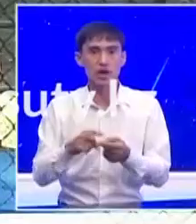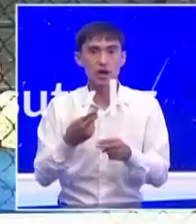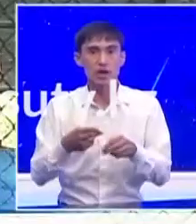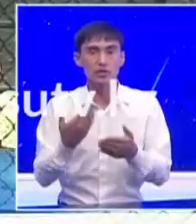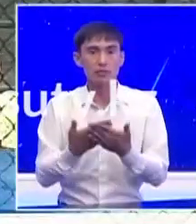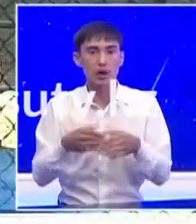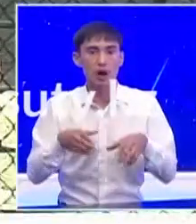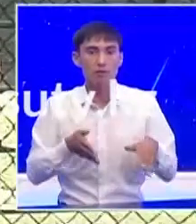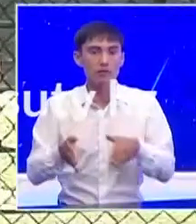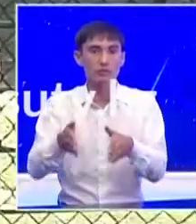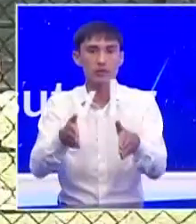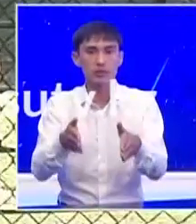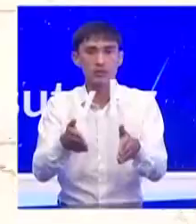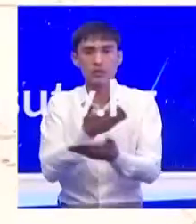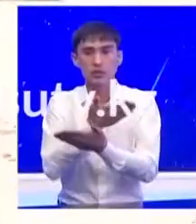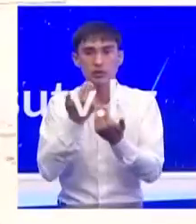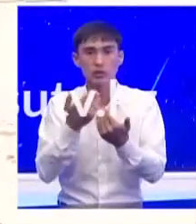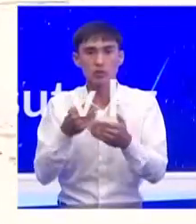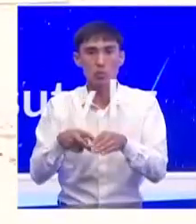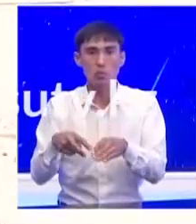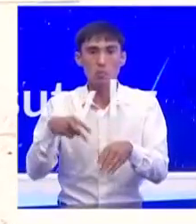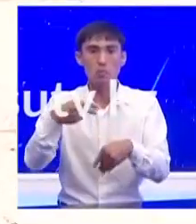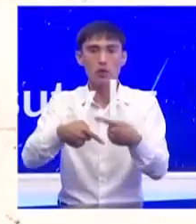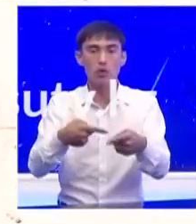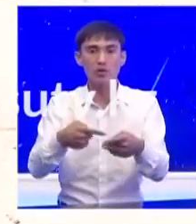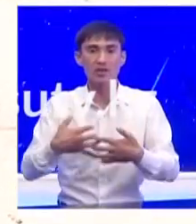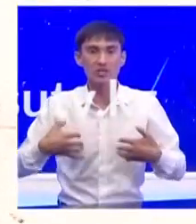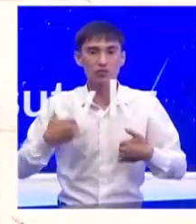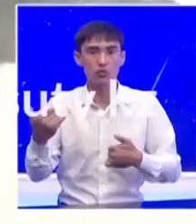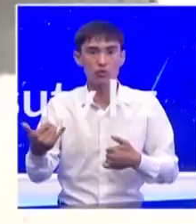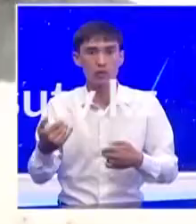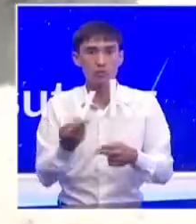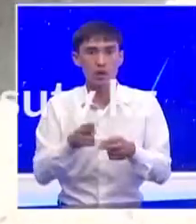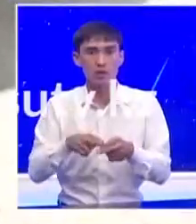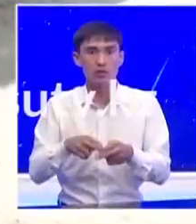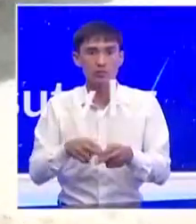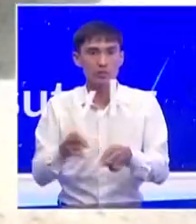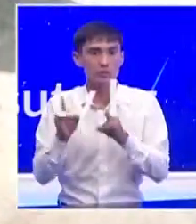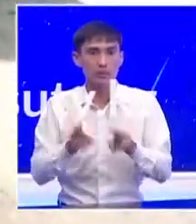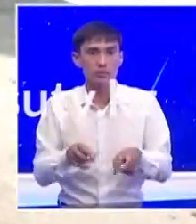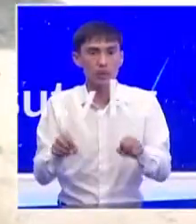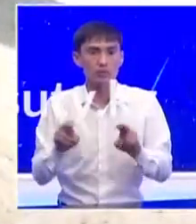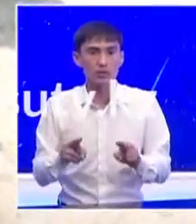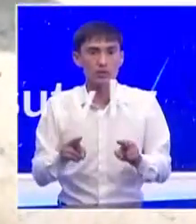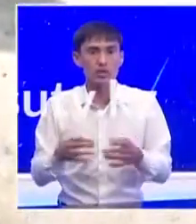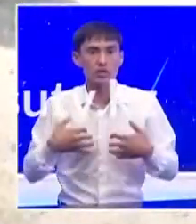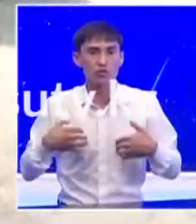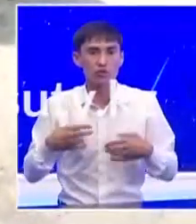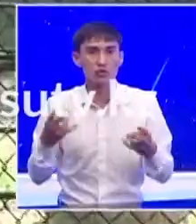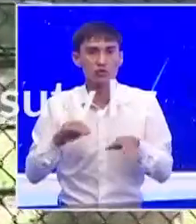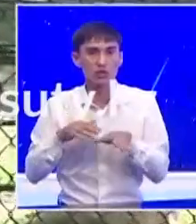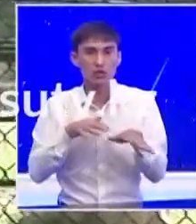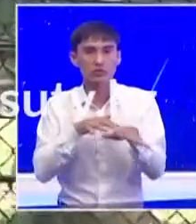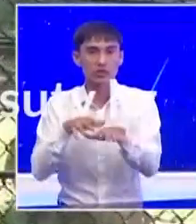автобаны понастроены, ни на одном автобане нет перехода для животных. И поэтому оно получается, что у животных у них инстинкт, им надо все равно